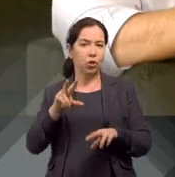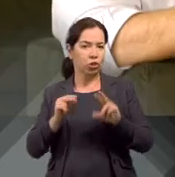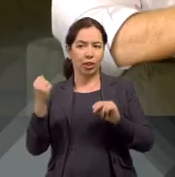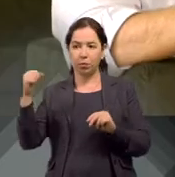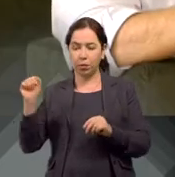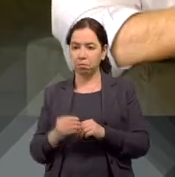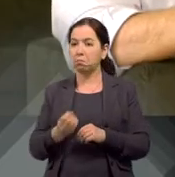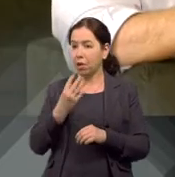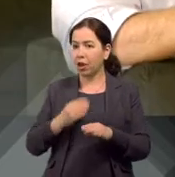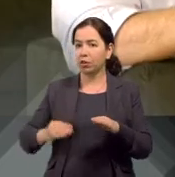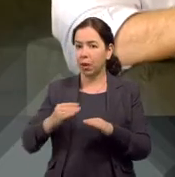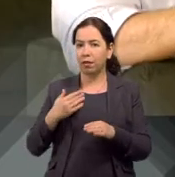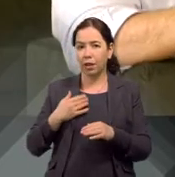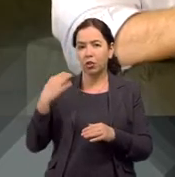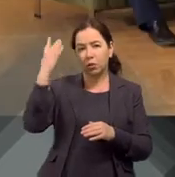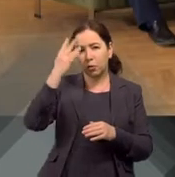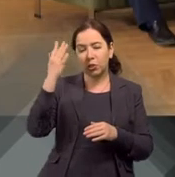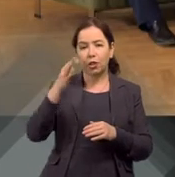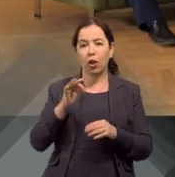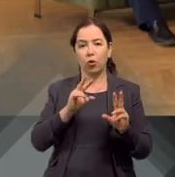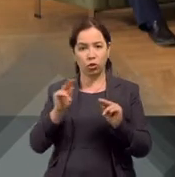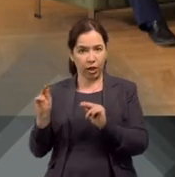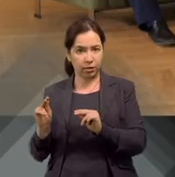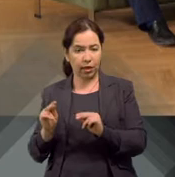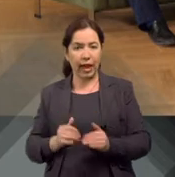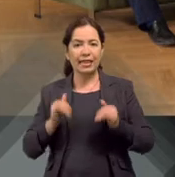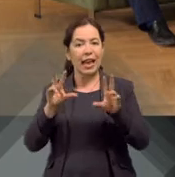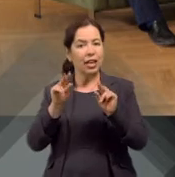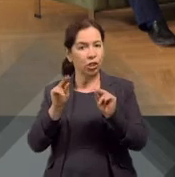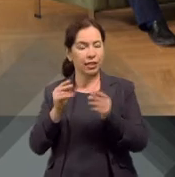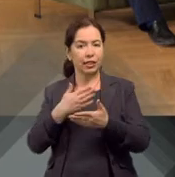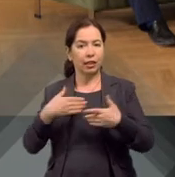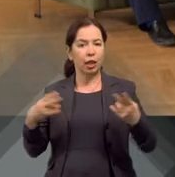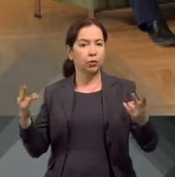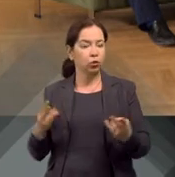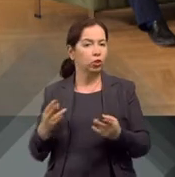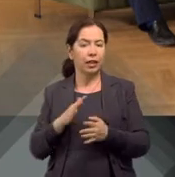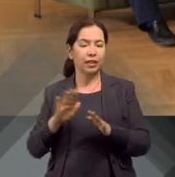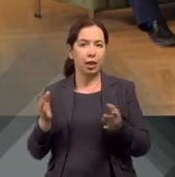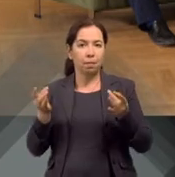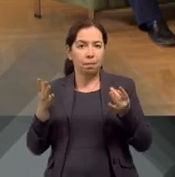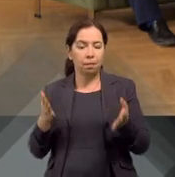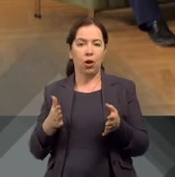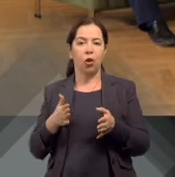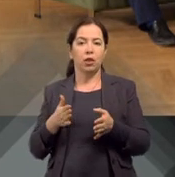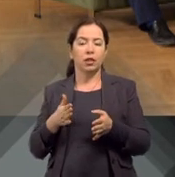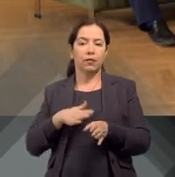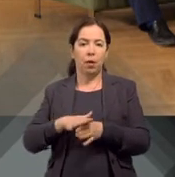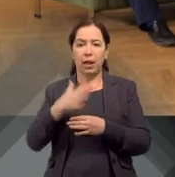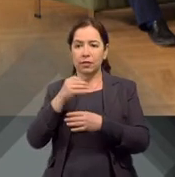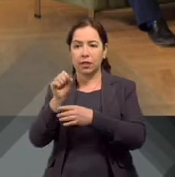Неплохое добавление к нашему рассуждению о счастье. Что все-таки для счастья нам нужно не просто состояться, а хорошо было найти такую